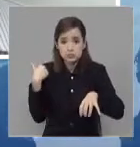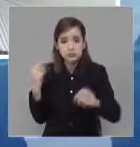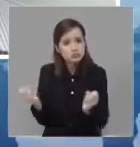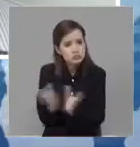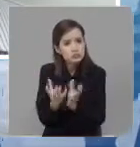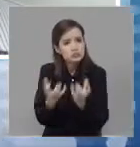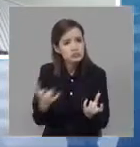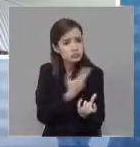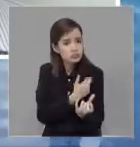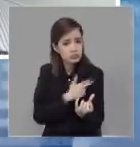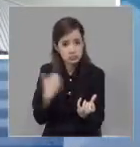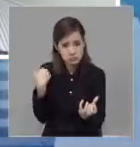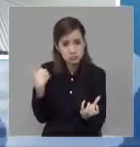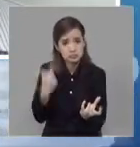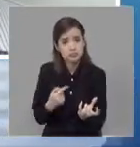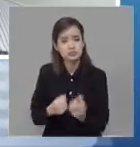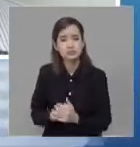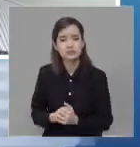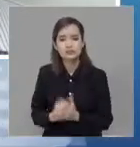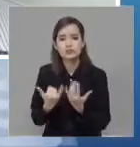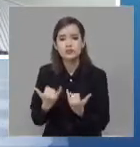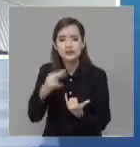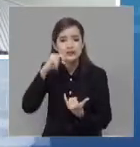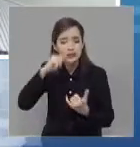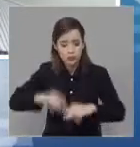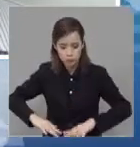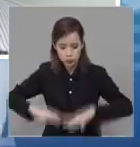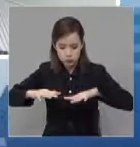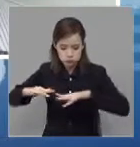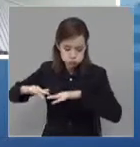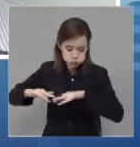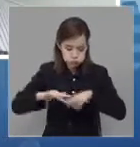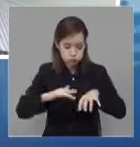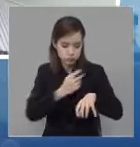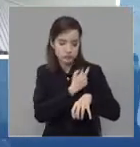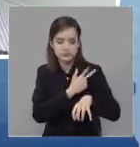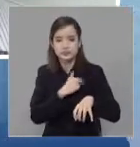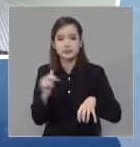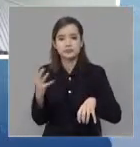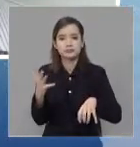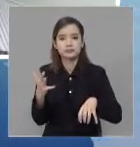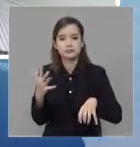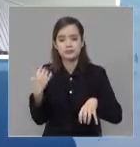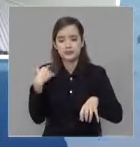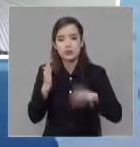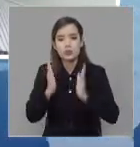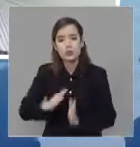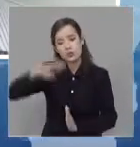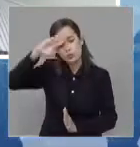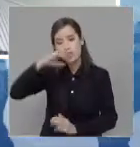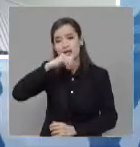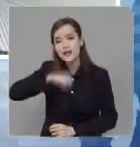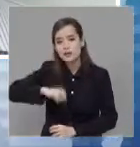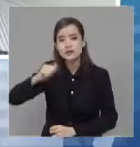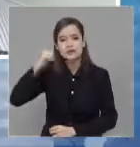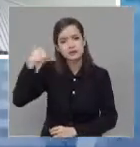คะ ครับตอนนี้ระดับน้ำเนี่ยไม่ได้เข้าสู่ตัวอาคารนะครับแต่ว่าเป็นอาคารผู้ป่วยเก่าเดิมครับซึ่งเราเคยอพยพหนึ่งครั้งเ